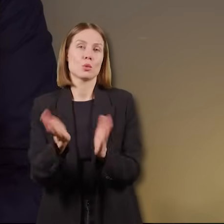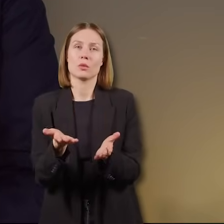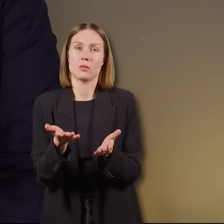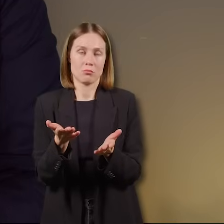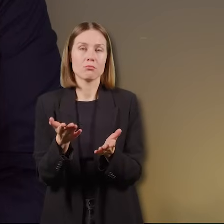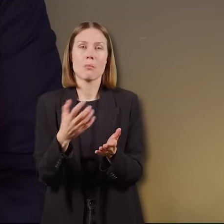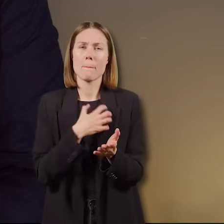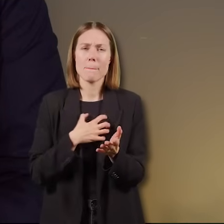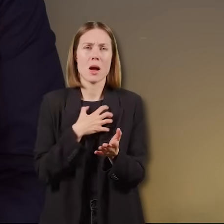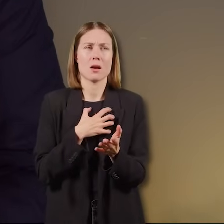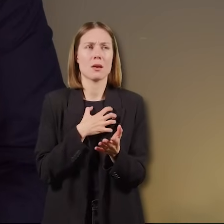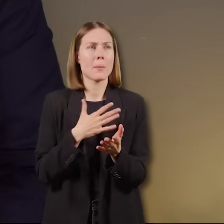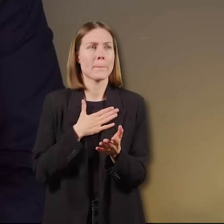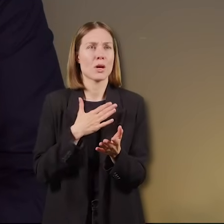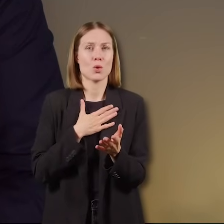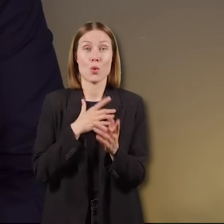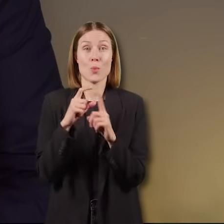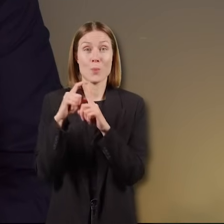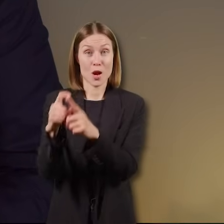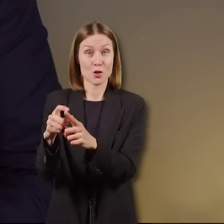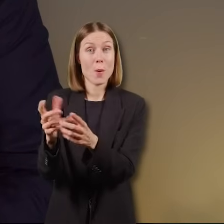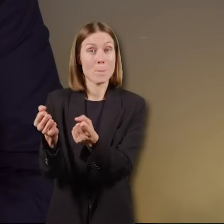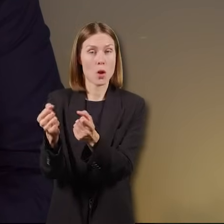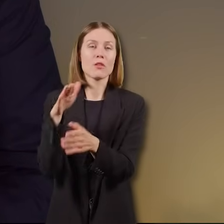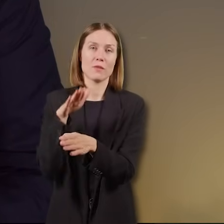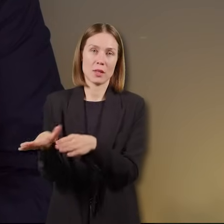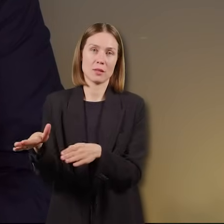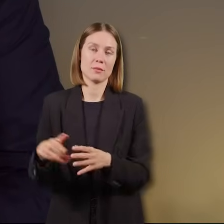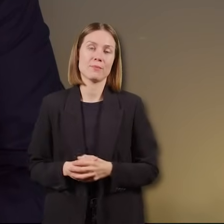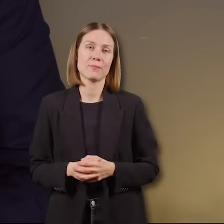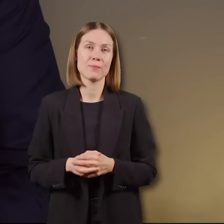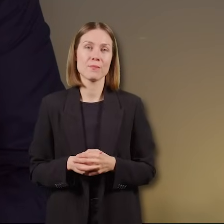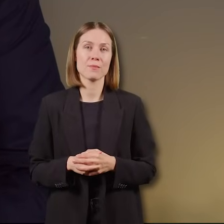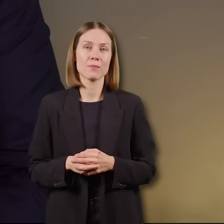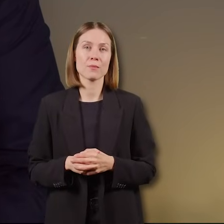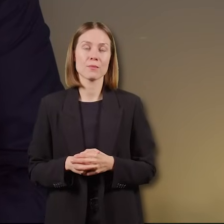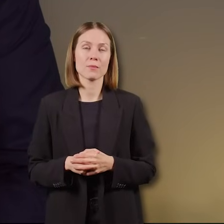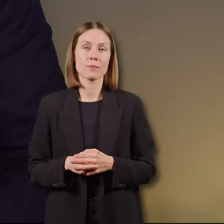tas pagrindinis mano pažadas Molėtam ir gyvydytas. Taip, kad